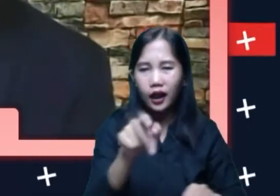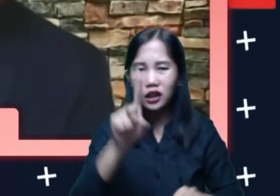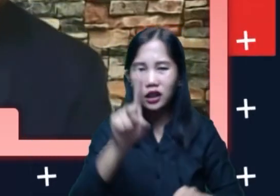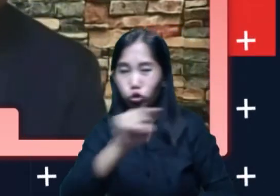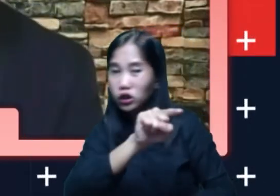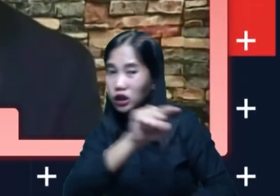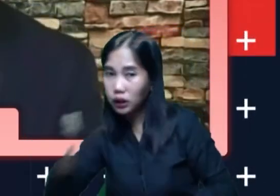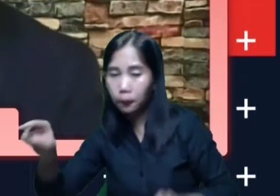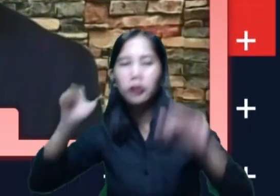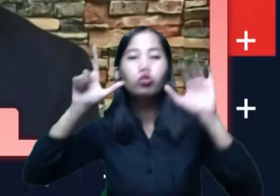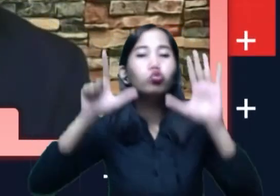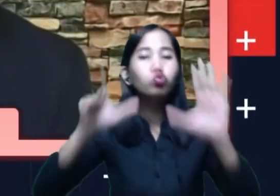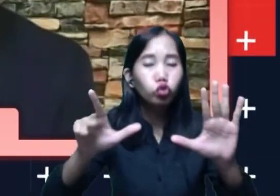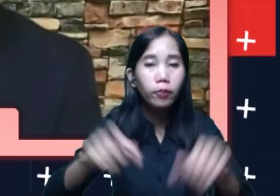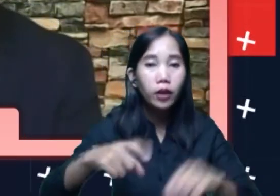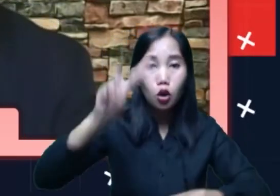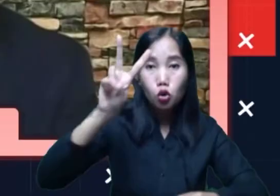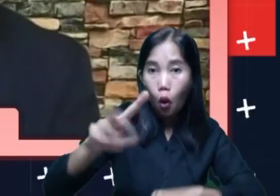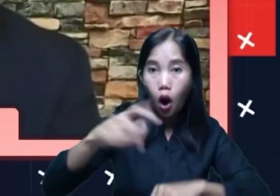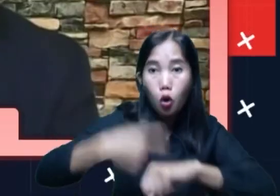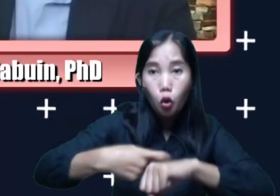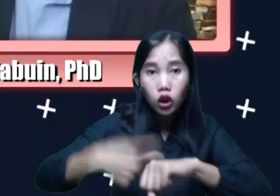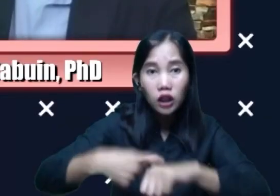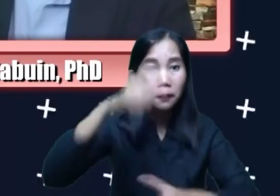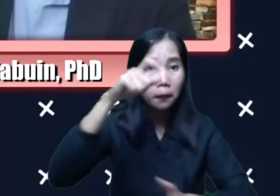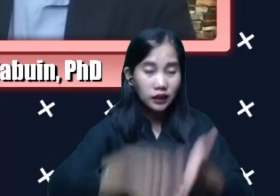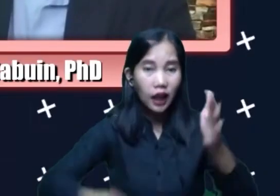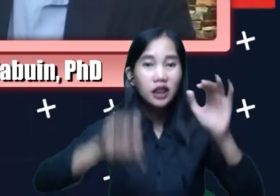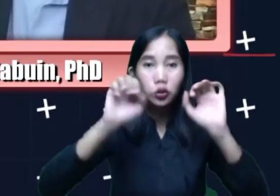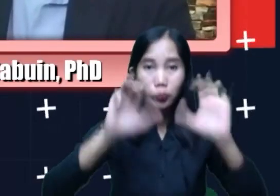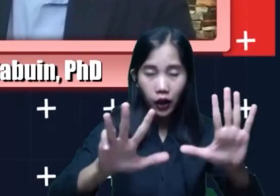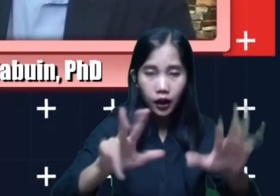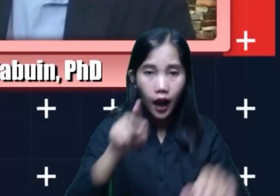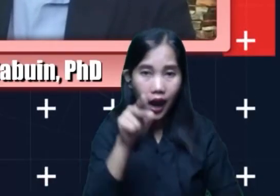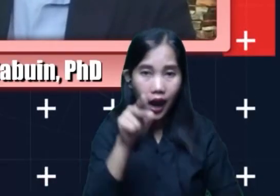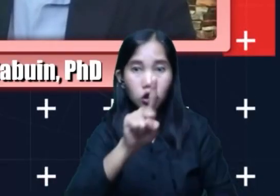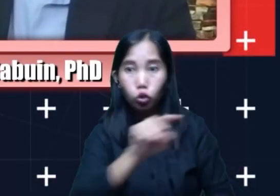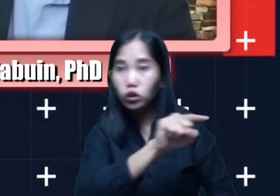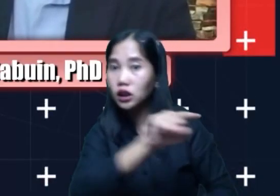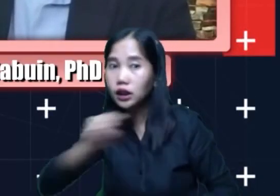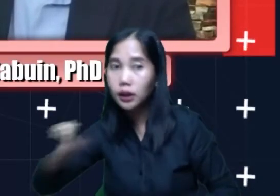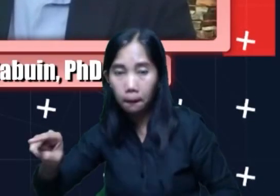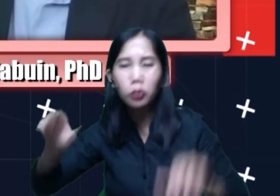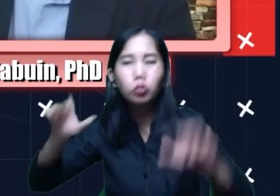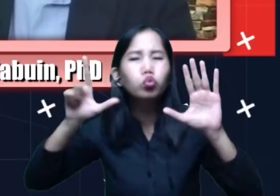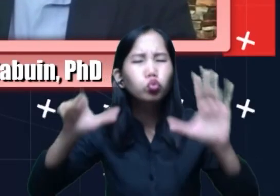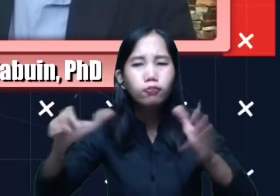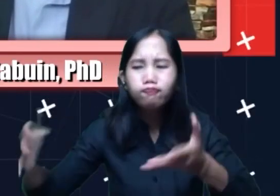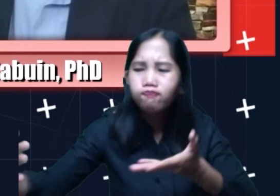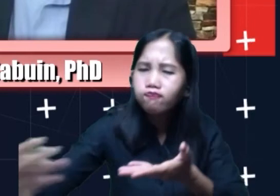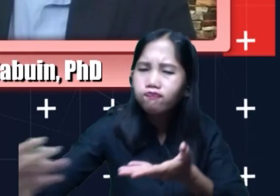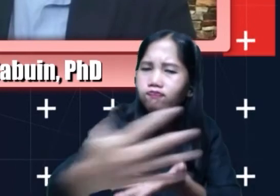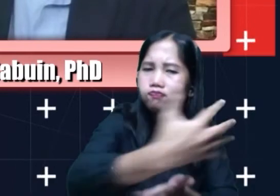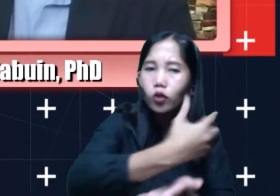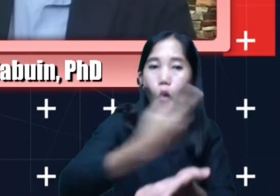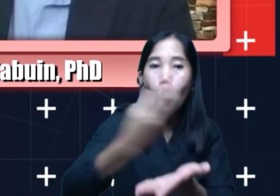yang ke-7, pengumpulan uang untuk di Yerusalem. Tentang pelayanan kepada orang-orang kudus,